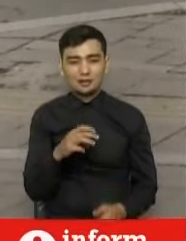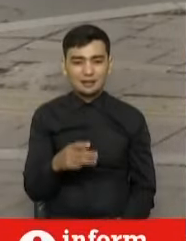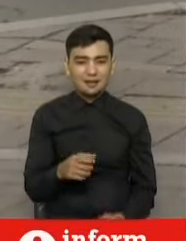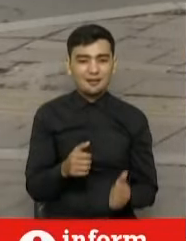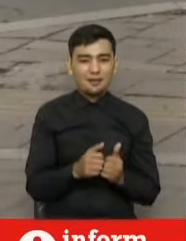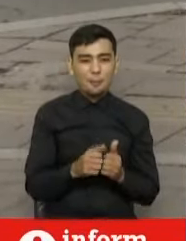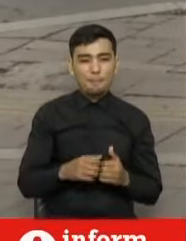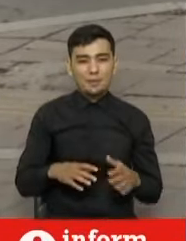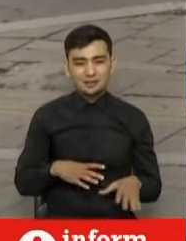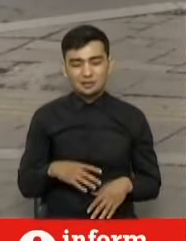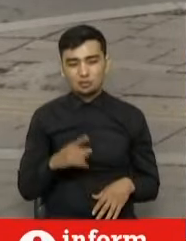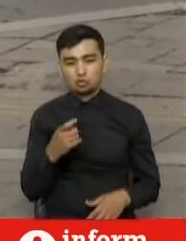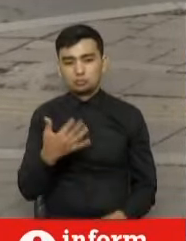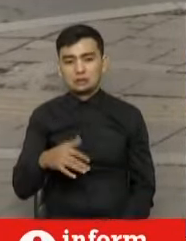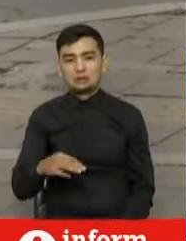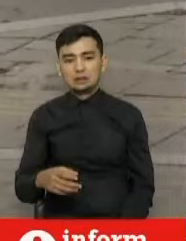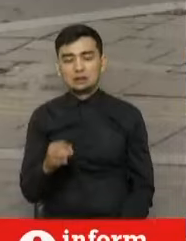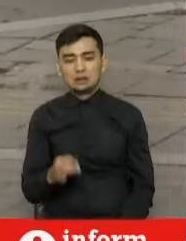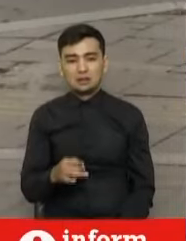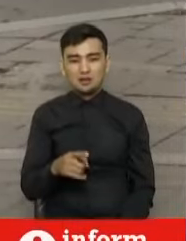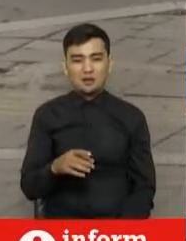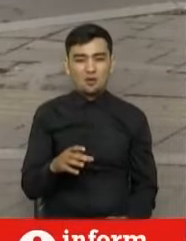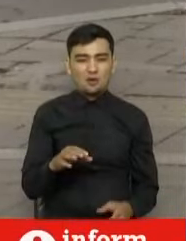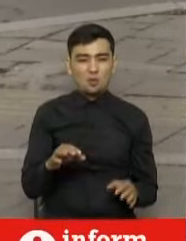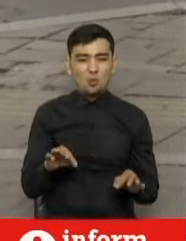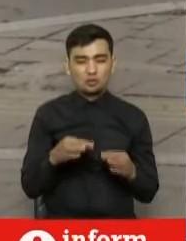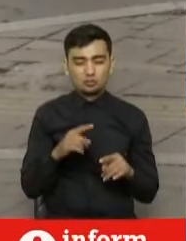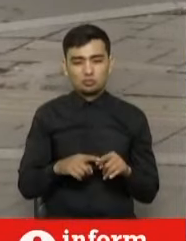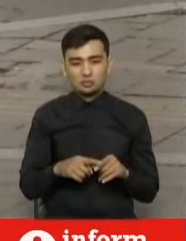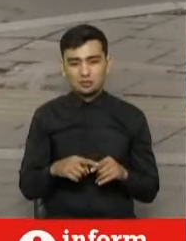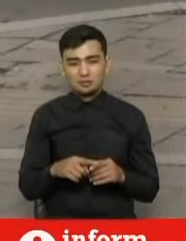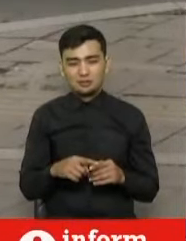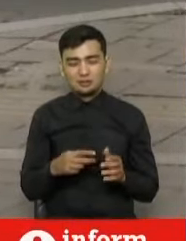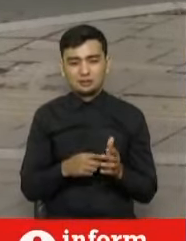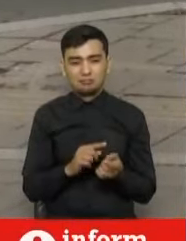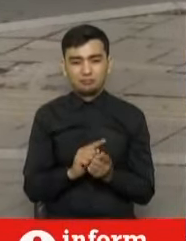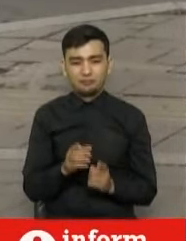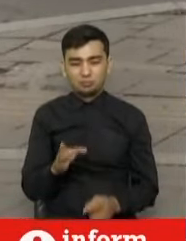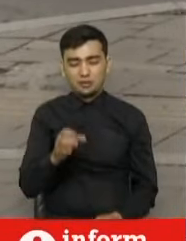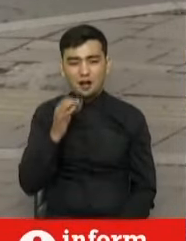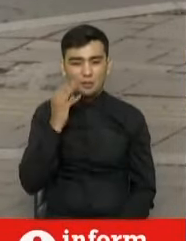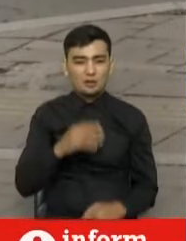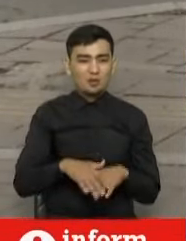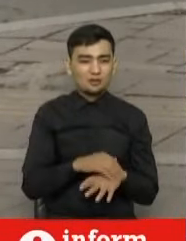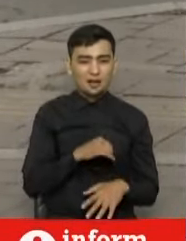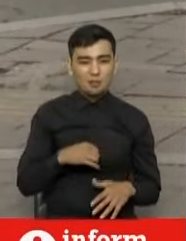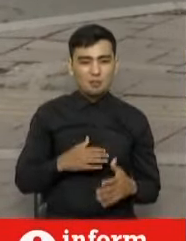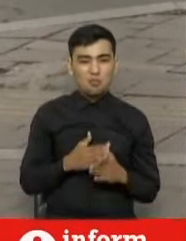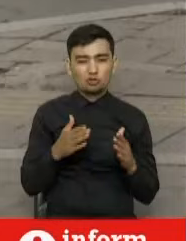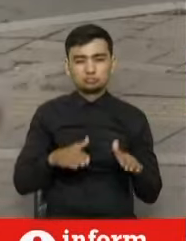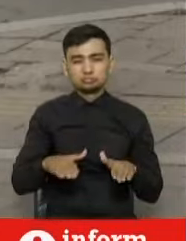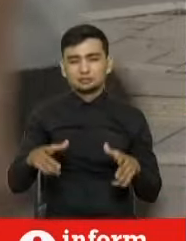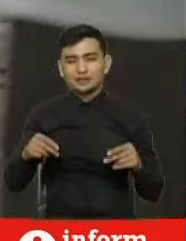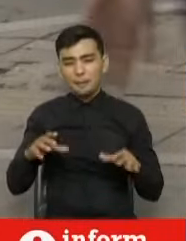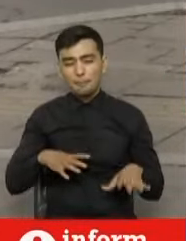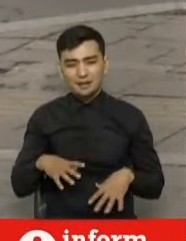теңге. Тұраққа төленетін төлем күзде қымбаттайды, яғни бірнеше айдан соң баға өзгереді. Алматының халқы ең көп шоғырланған аудан мен